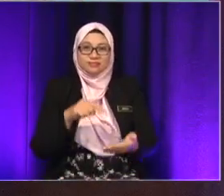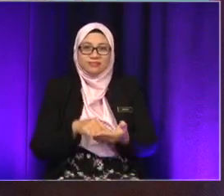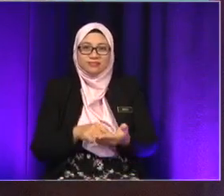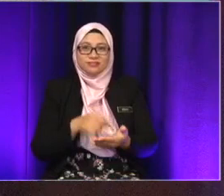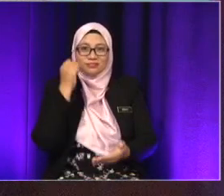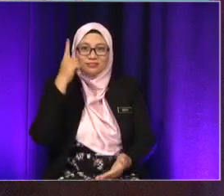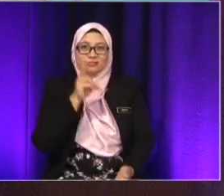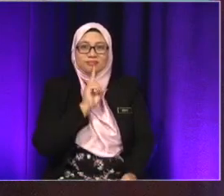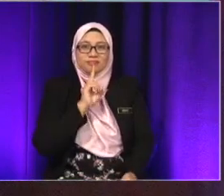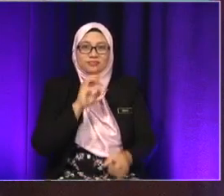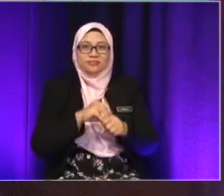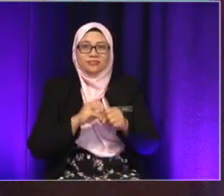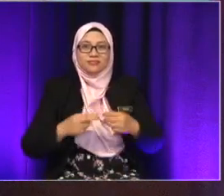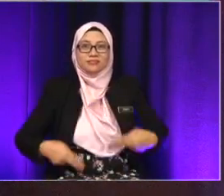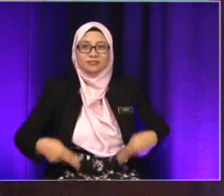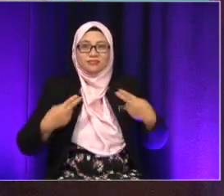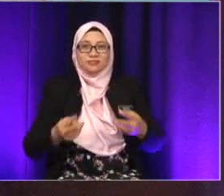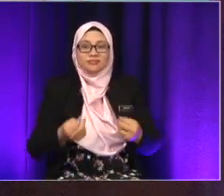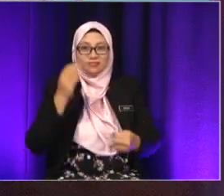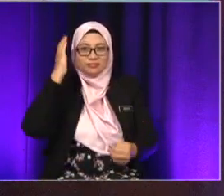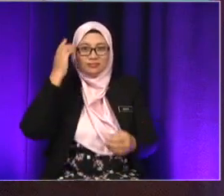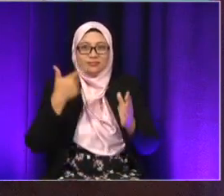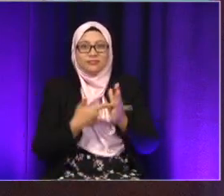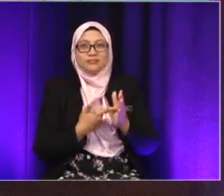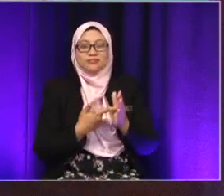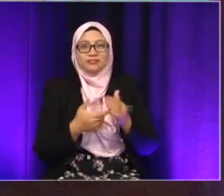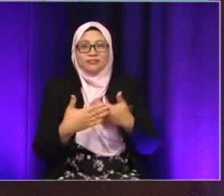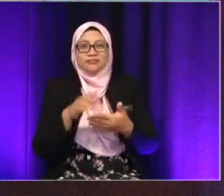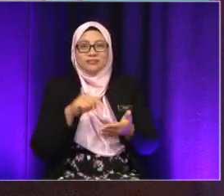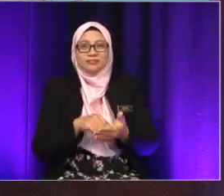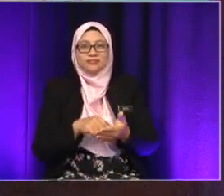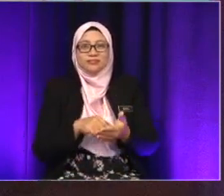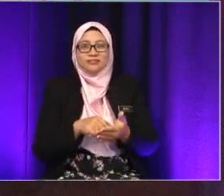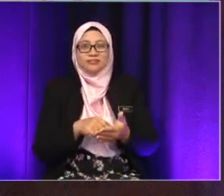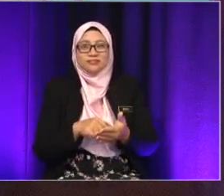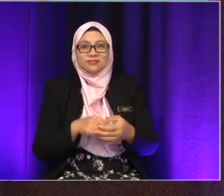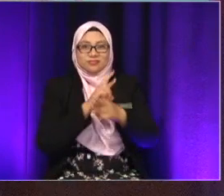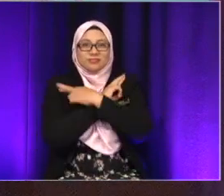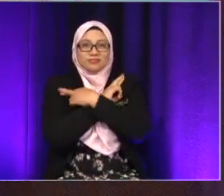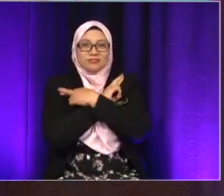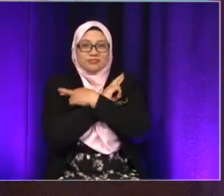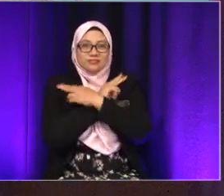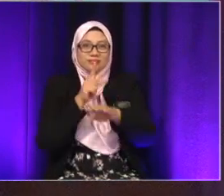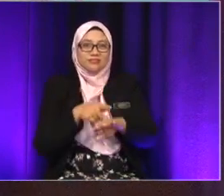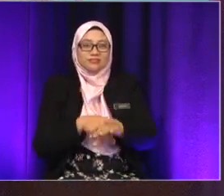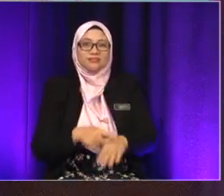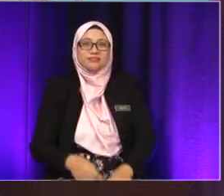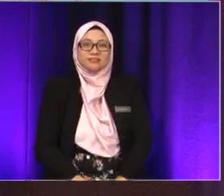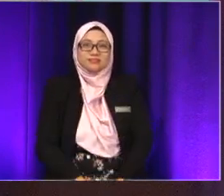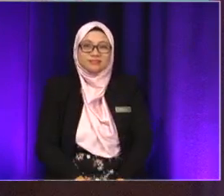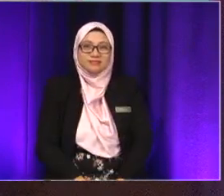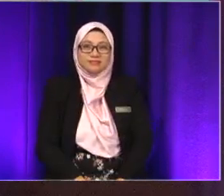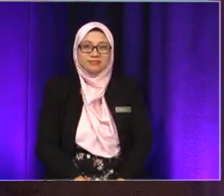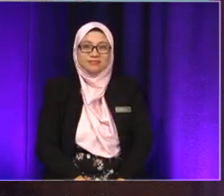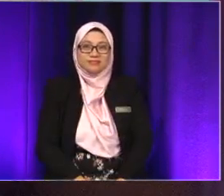cikgu. Okey. Baik, para penonton nak tahu dengan lebih lanjut, selepas ini kita akan bersama dengan cikgu. Kita berehat seketika, kembali selepas ini di Didik TV KPM.